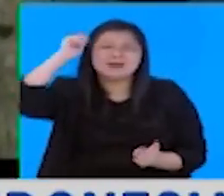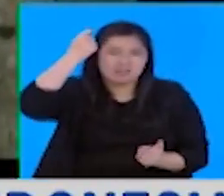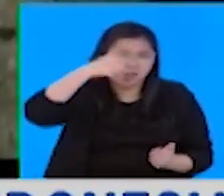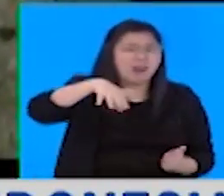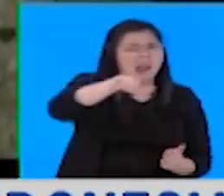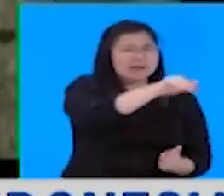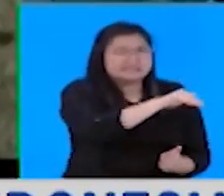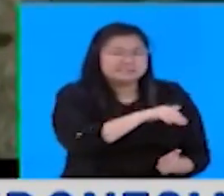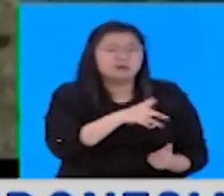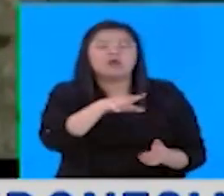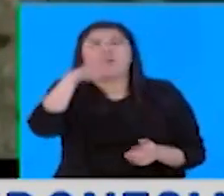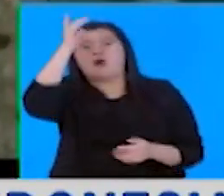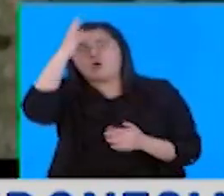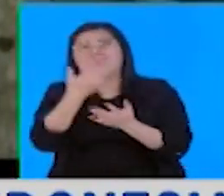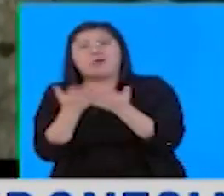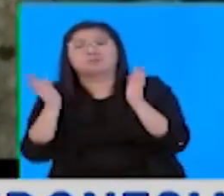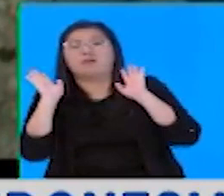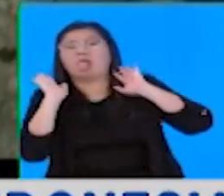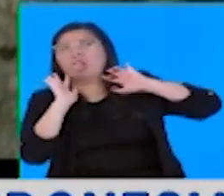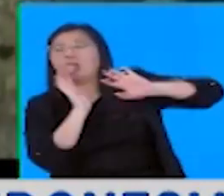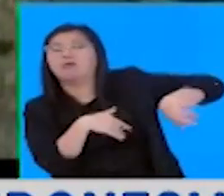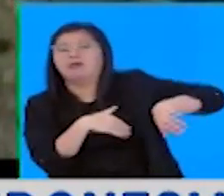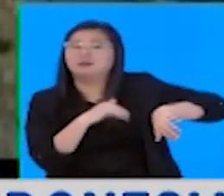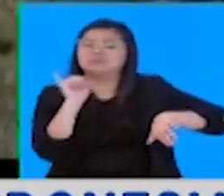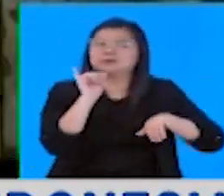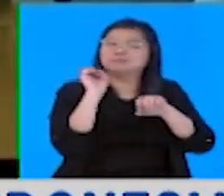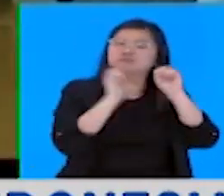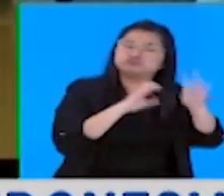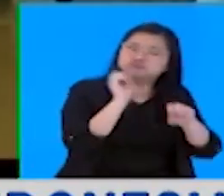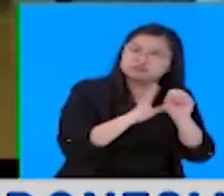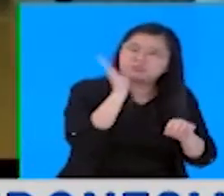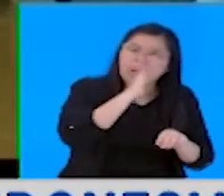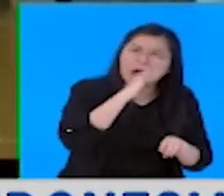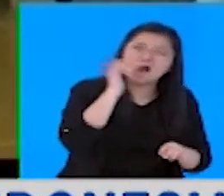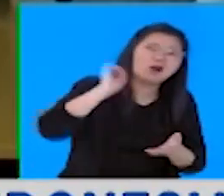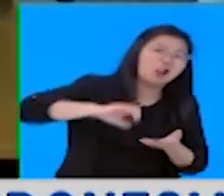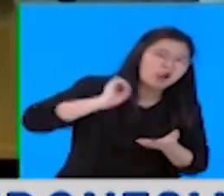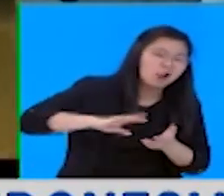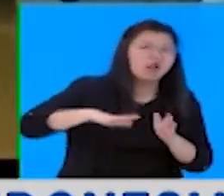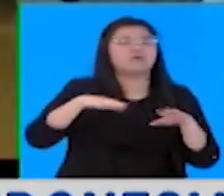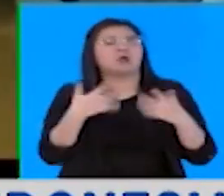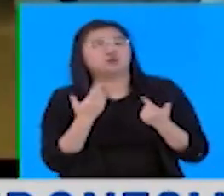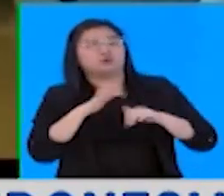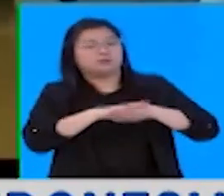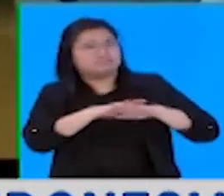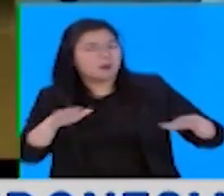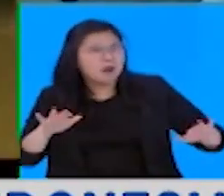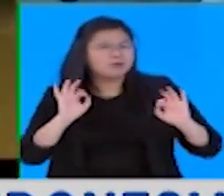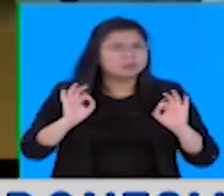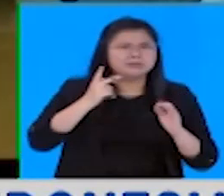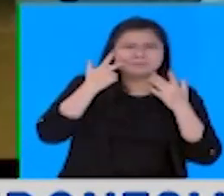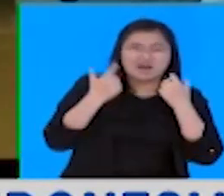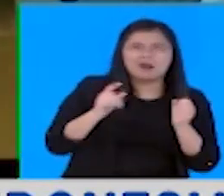kebab pencegahan terhadap bencana banjir ini sangat sangat sangat lemah gitu terutama misalnya